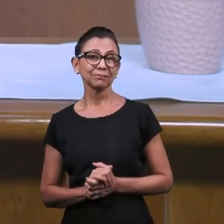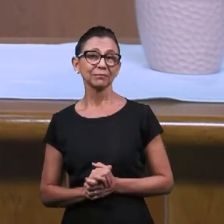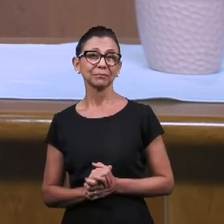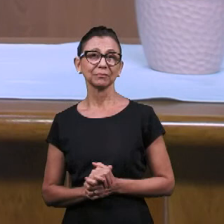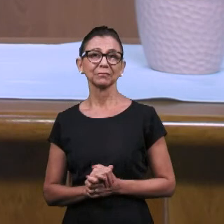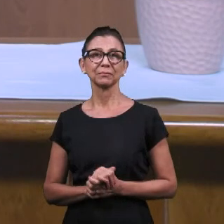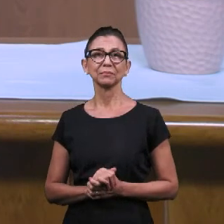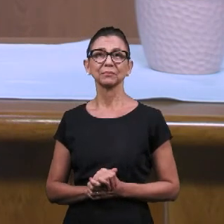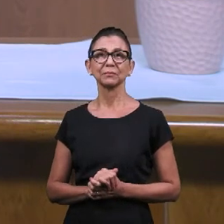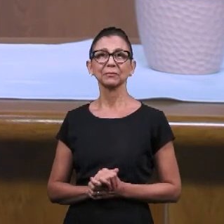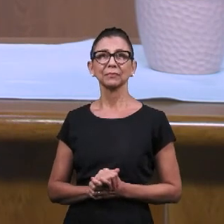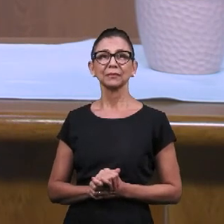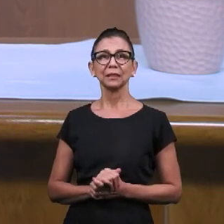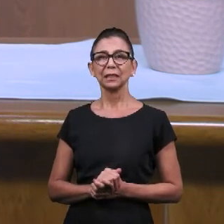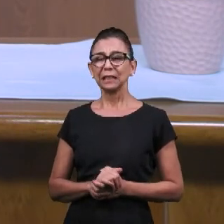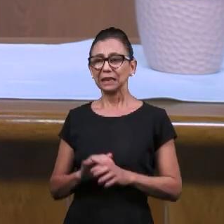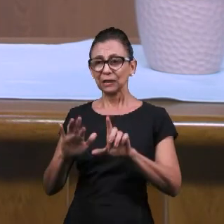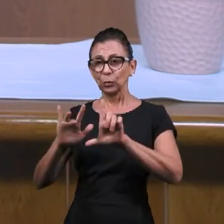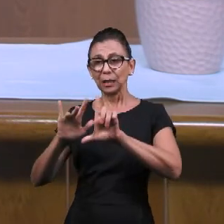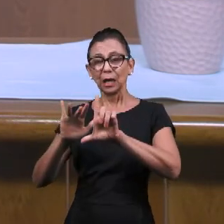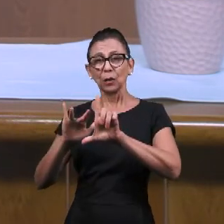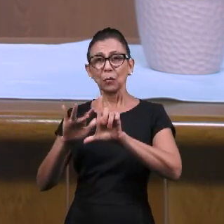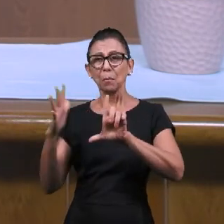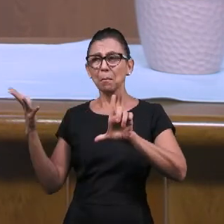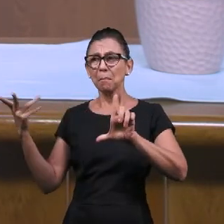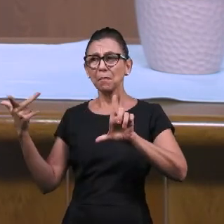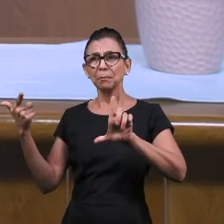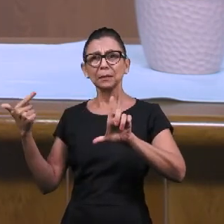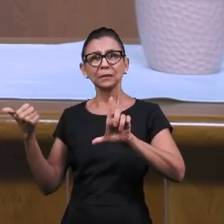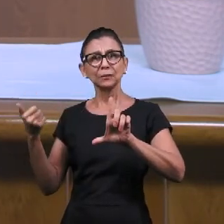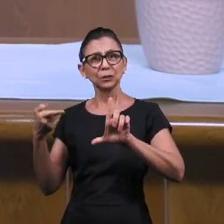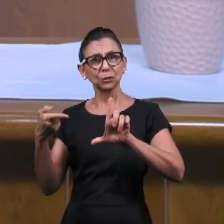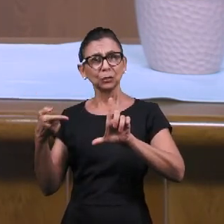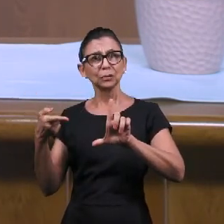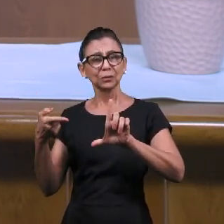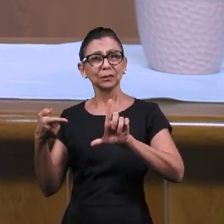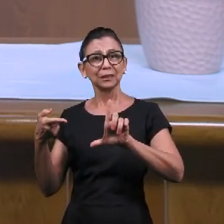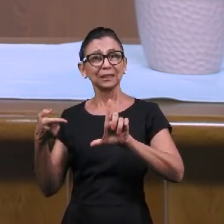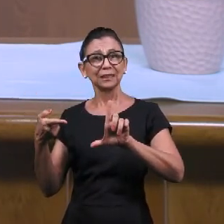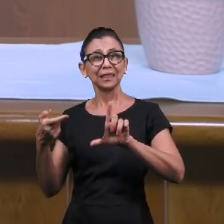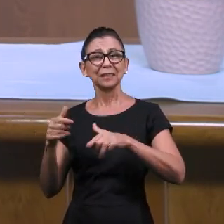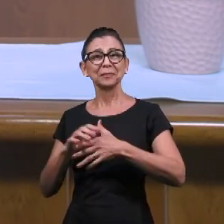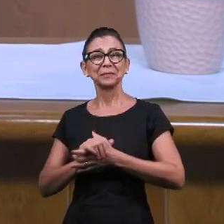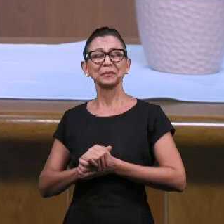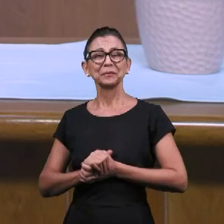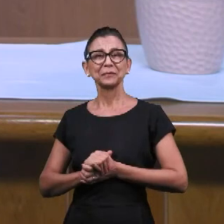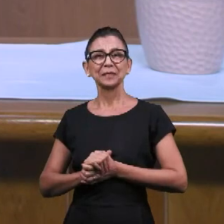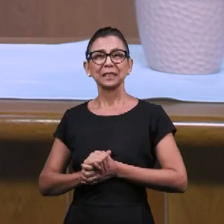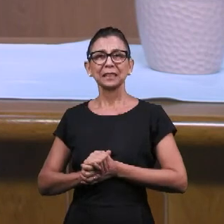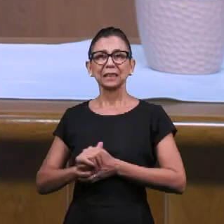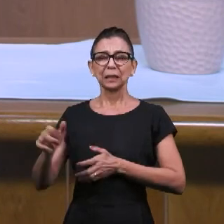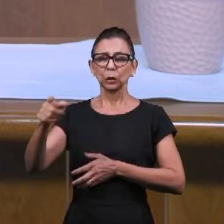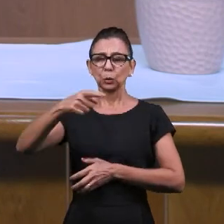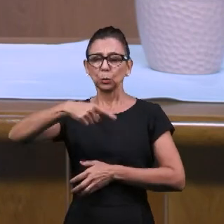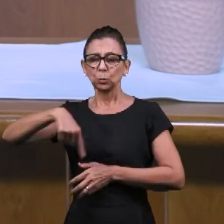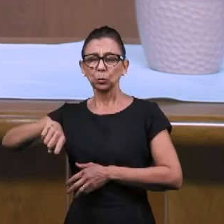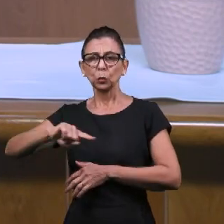знамение переживаний, опыта с Господом. И это замечательная платформа, чтобы